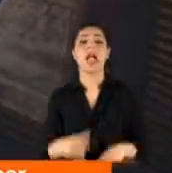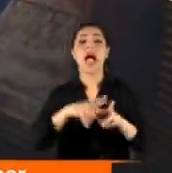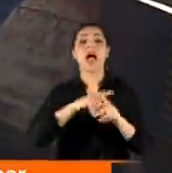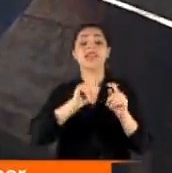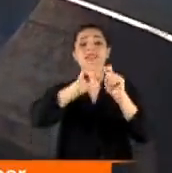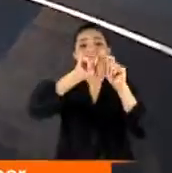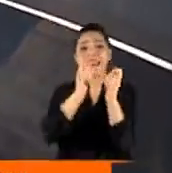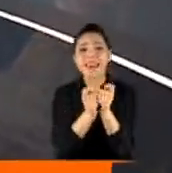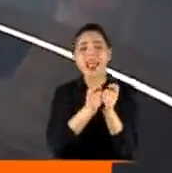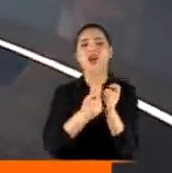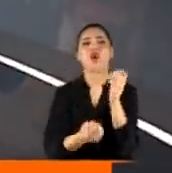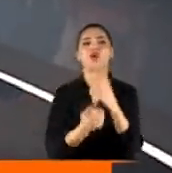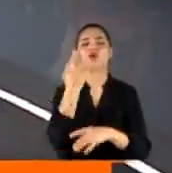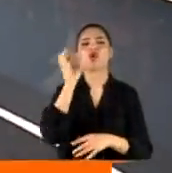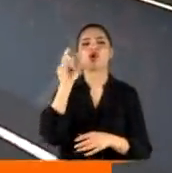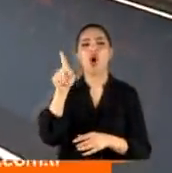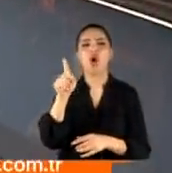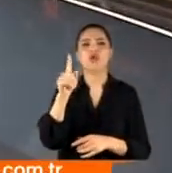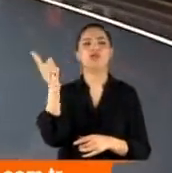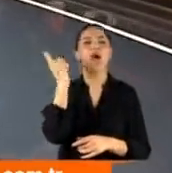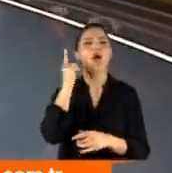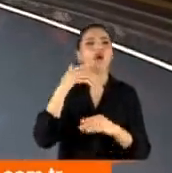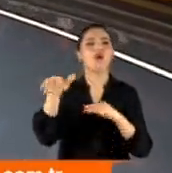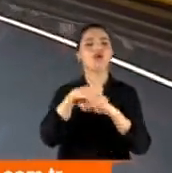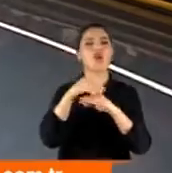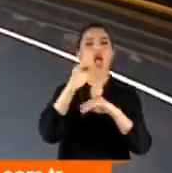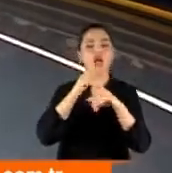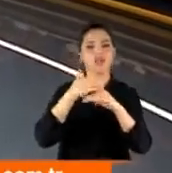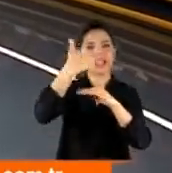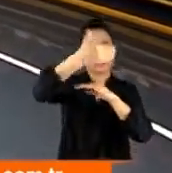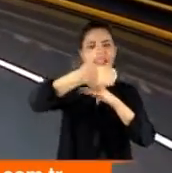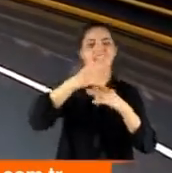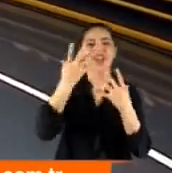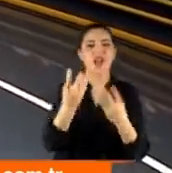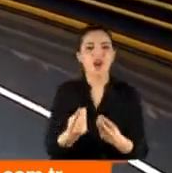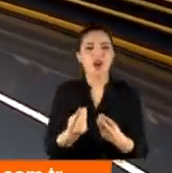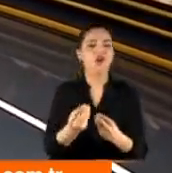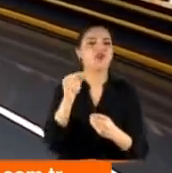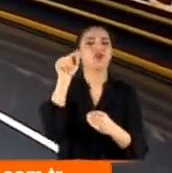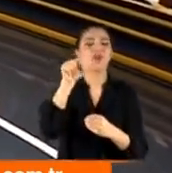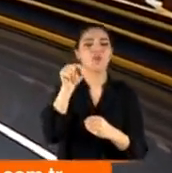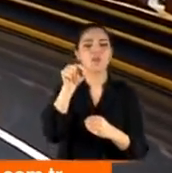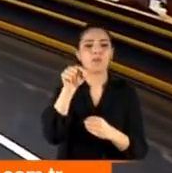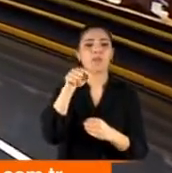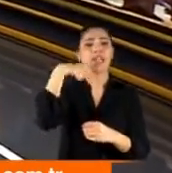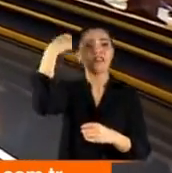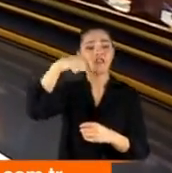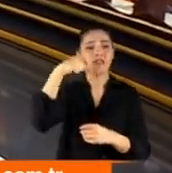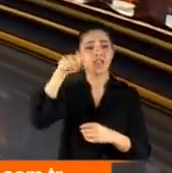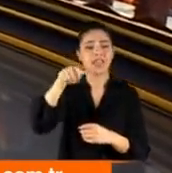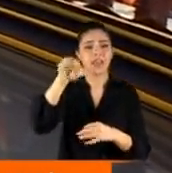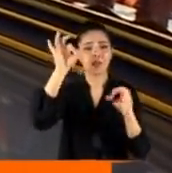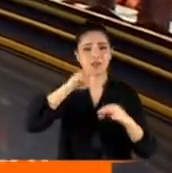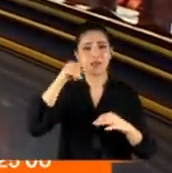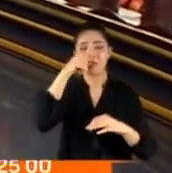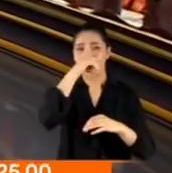ATV'nin reyting rekortmeni dizisi Kuruluş Osman'ın ünü ülke sınırlarını aştı. Aşmaya da devam ediyor aslında. Dizi